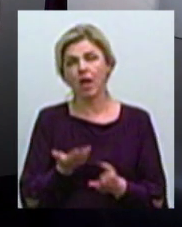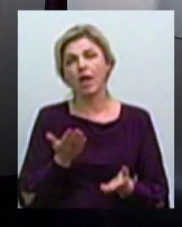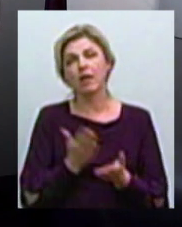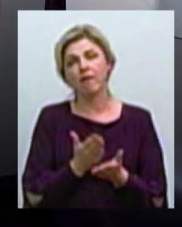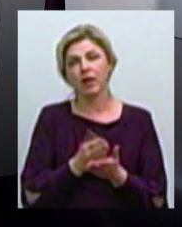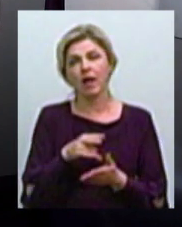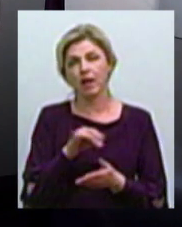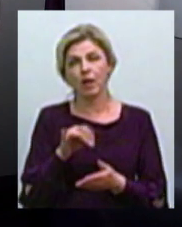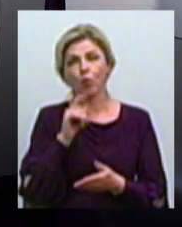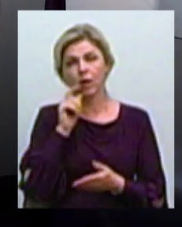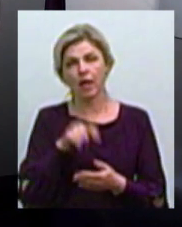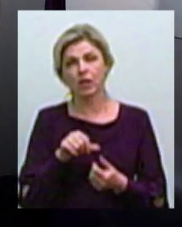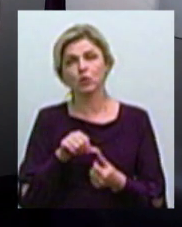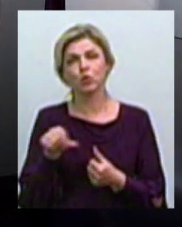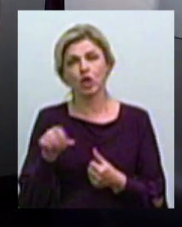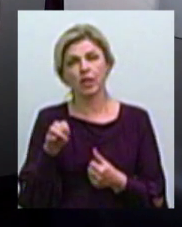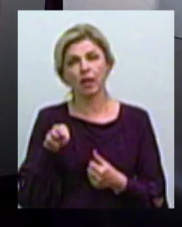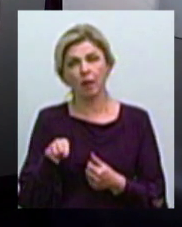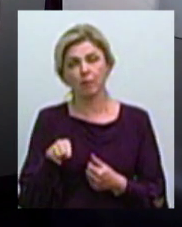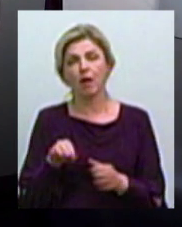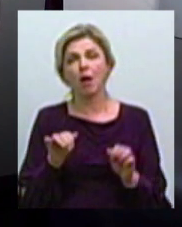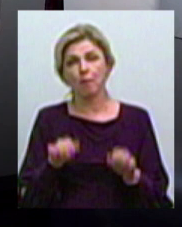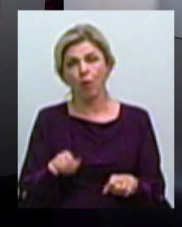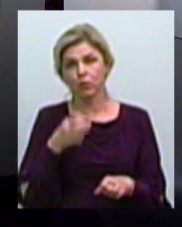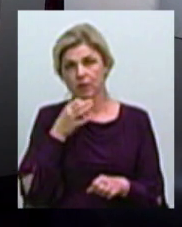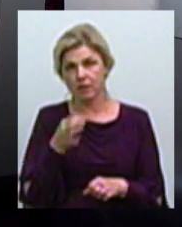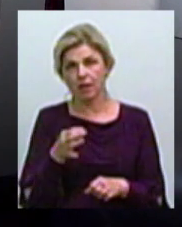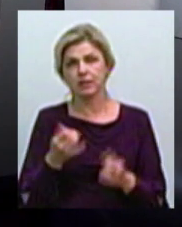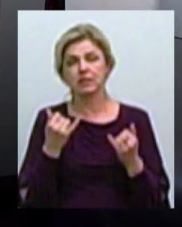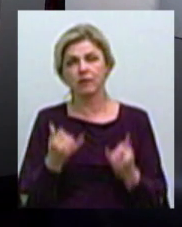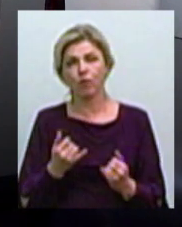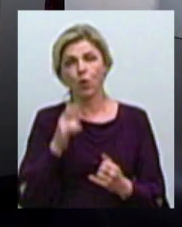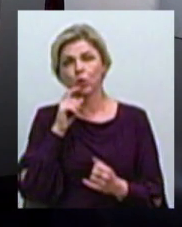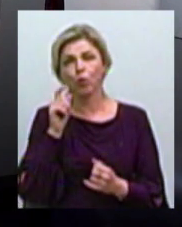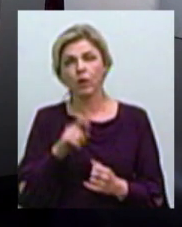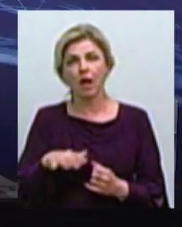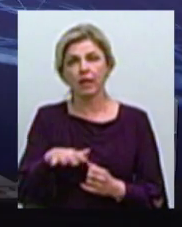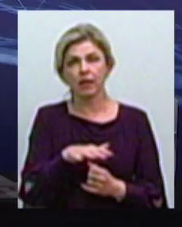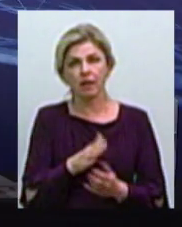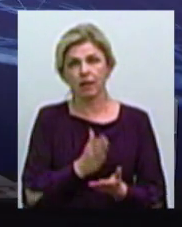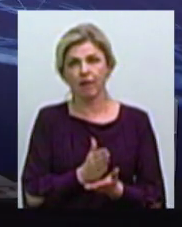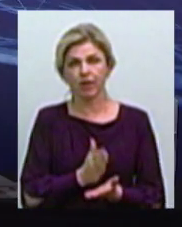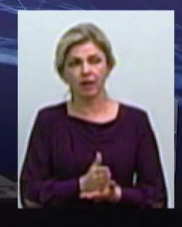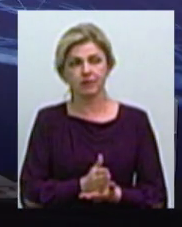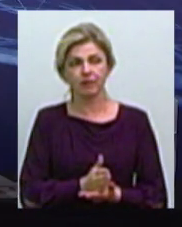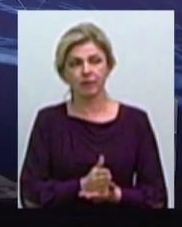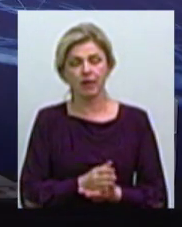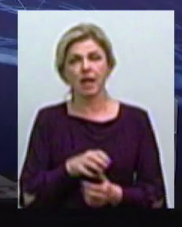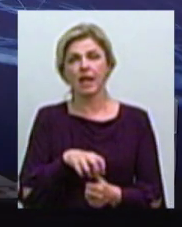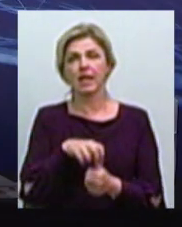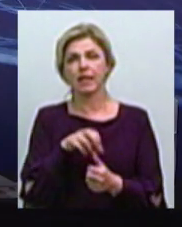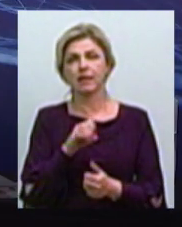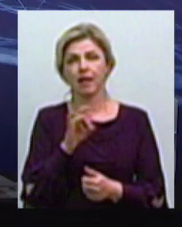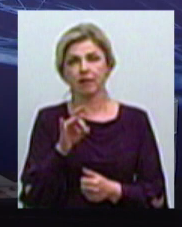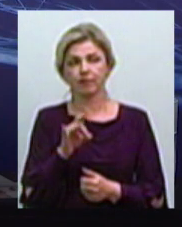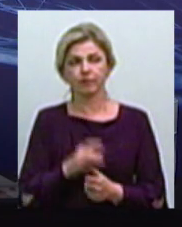Украина исключением? Могу сказать, что на сегодняшний день Украина является лидером